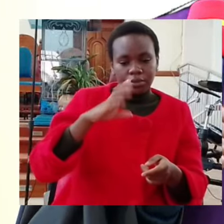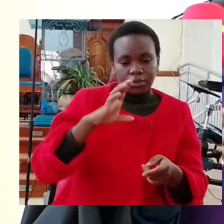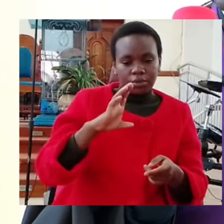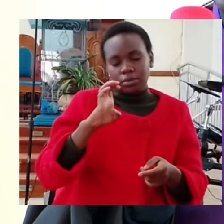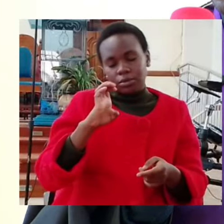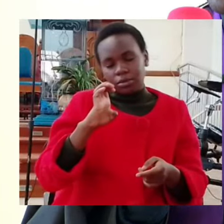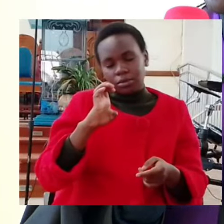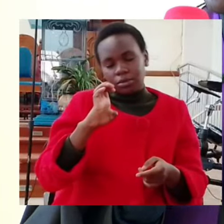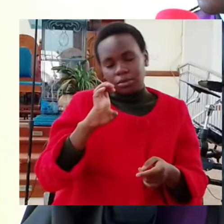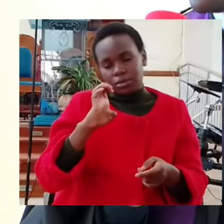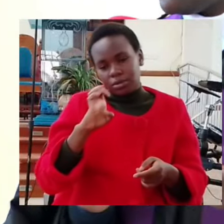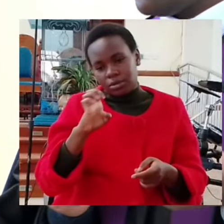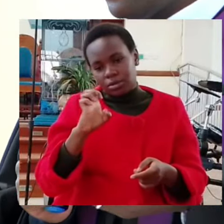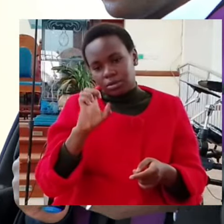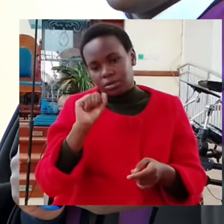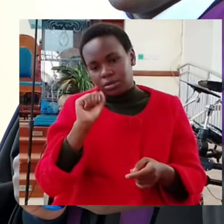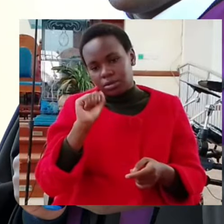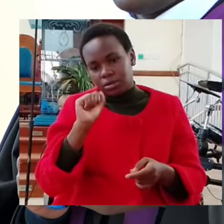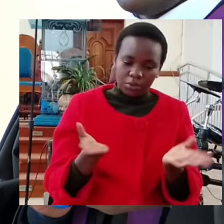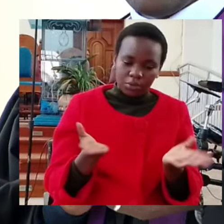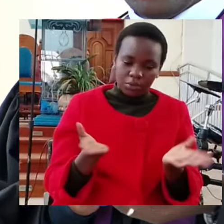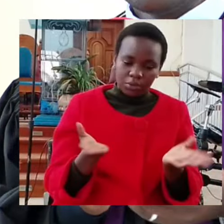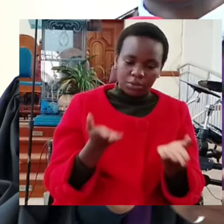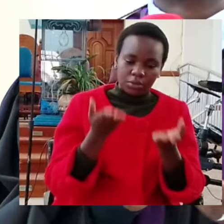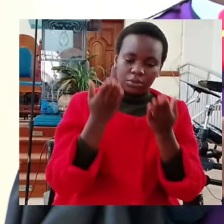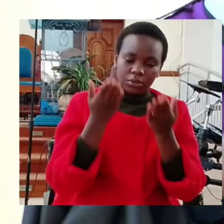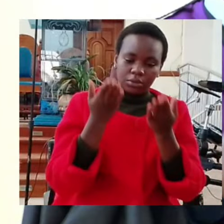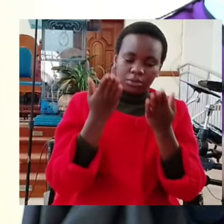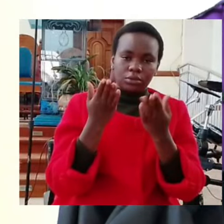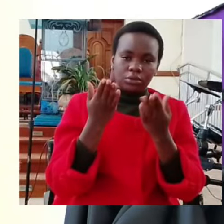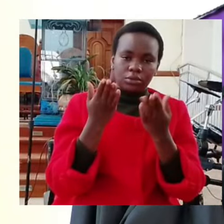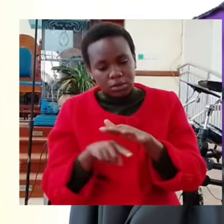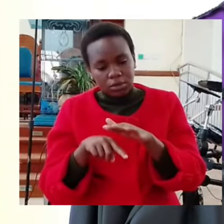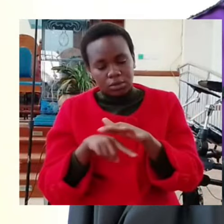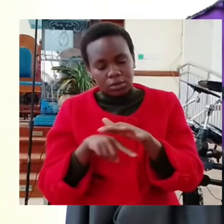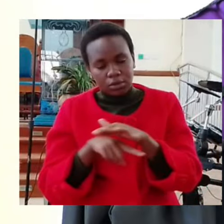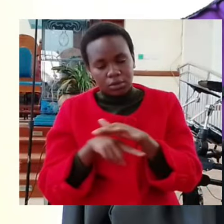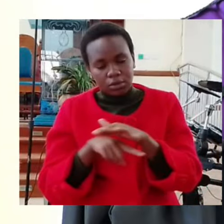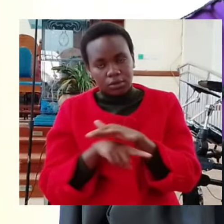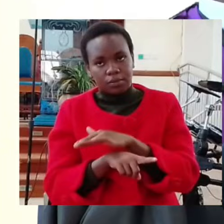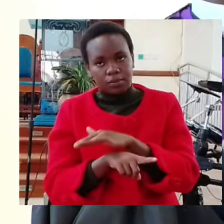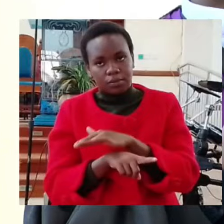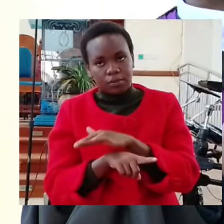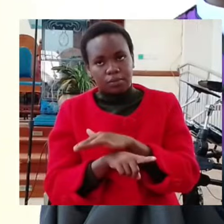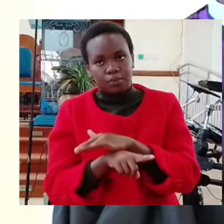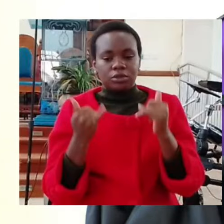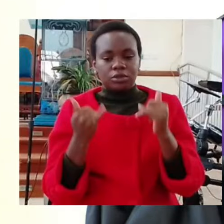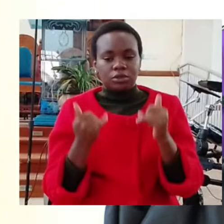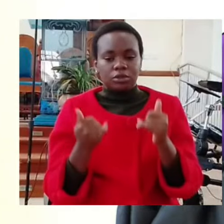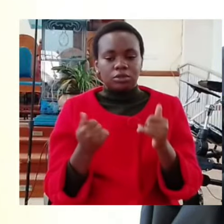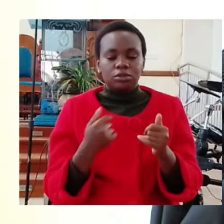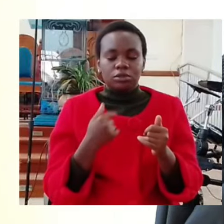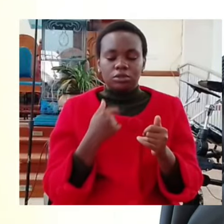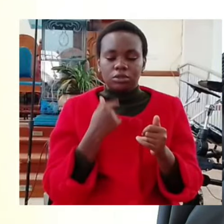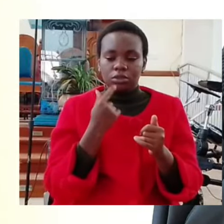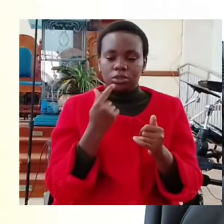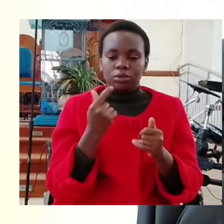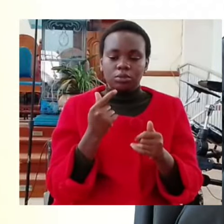idhuwade, toigire. No, tugethie kuingira mutungatiri we aborogame